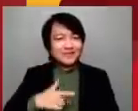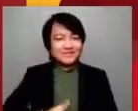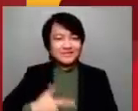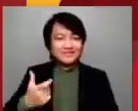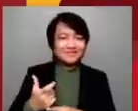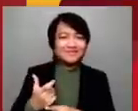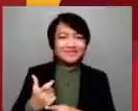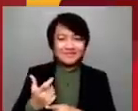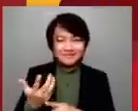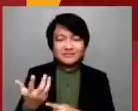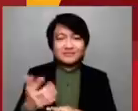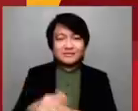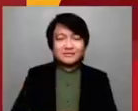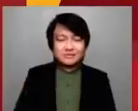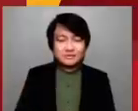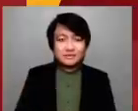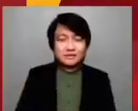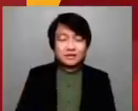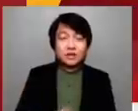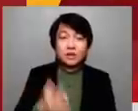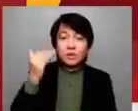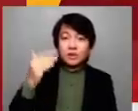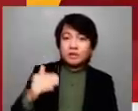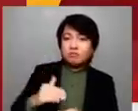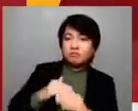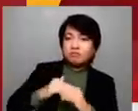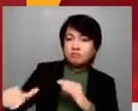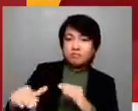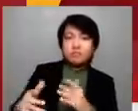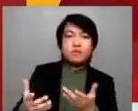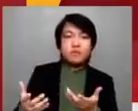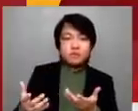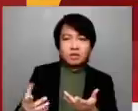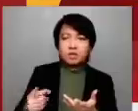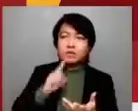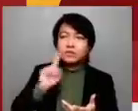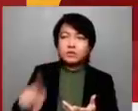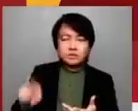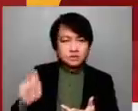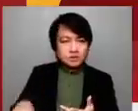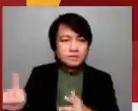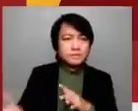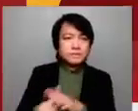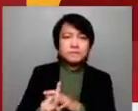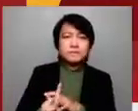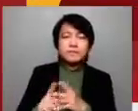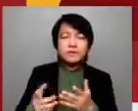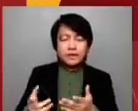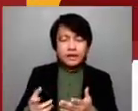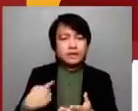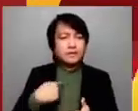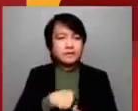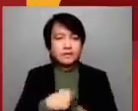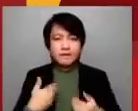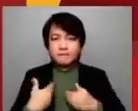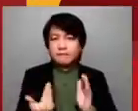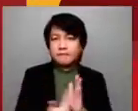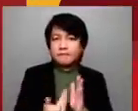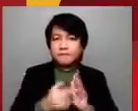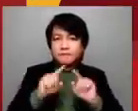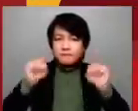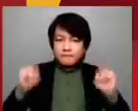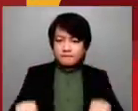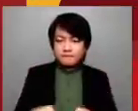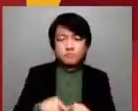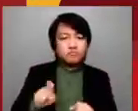padalan siya ng show order based sa evidence na hawak namin Gagawa na kaming resolution ang cycling advocate